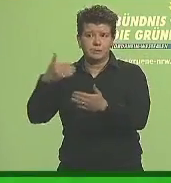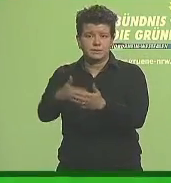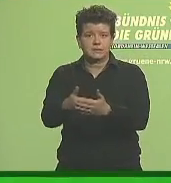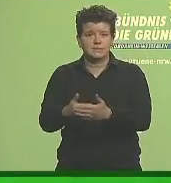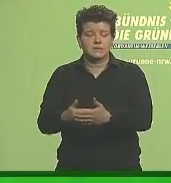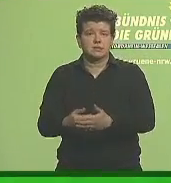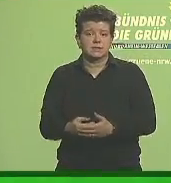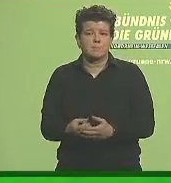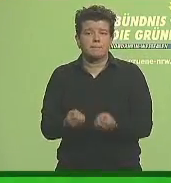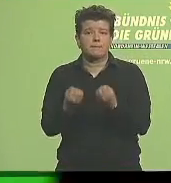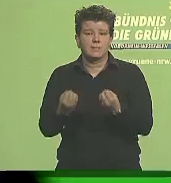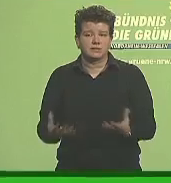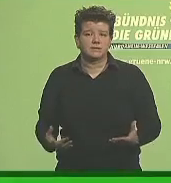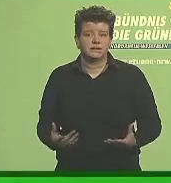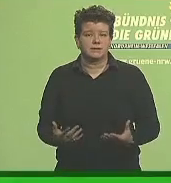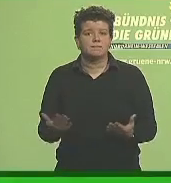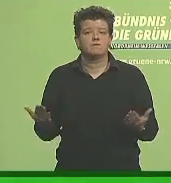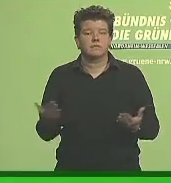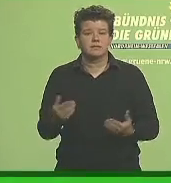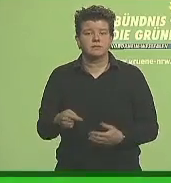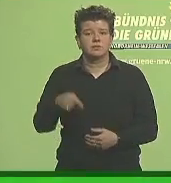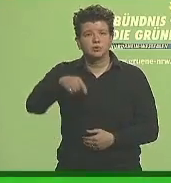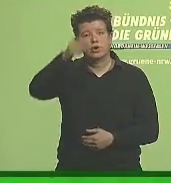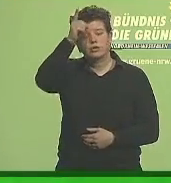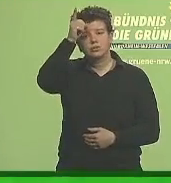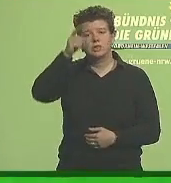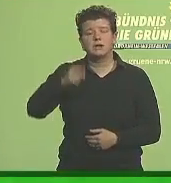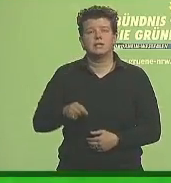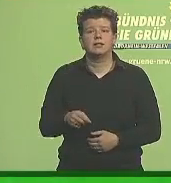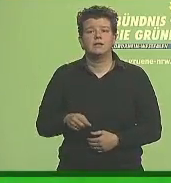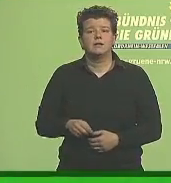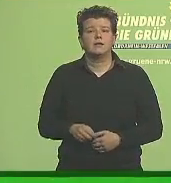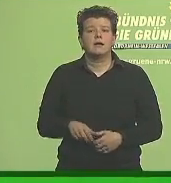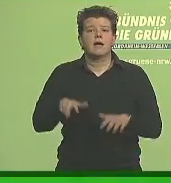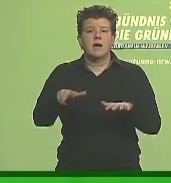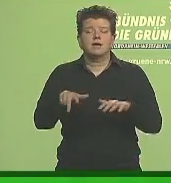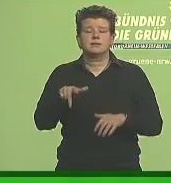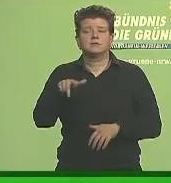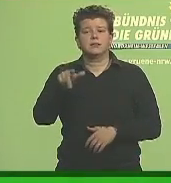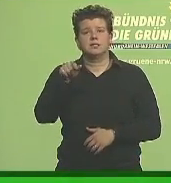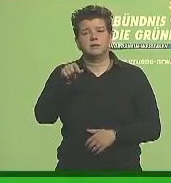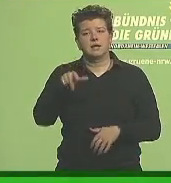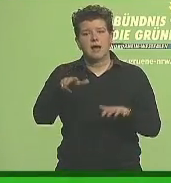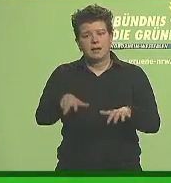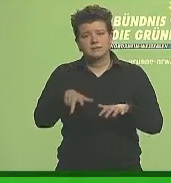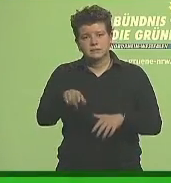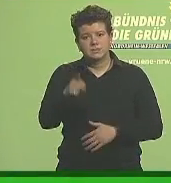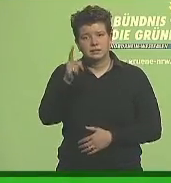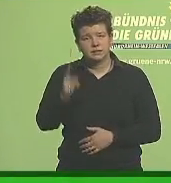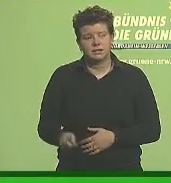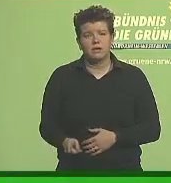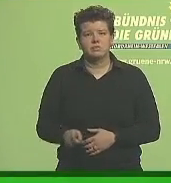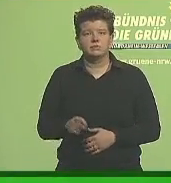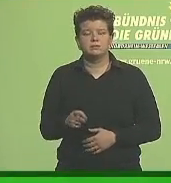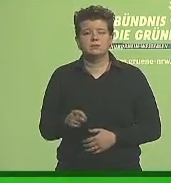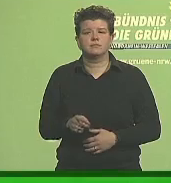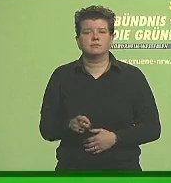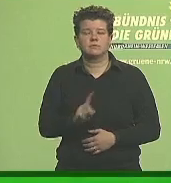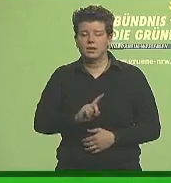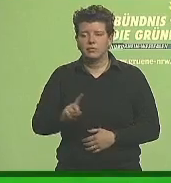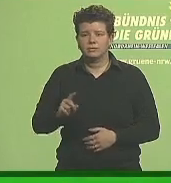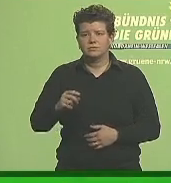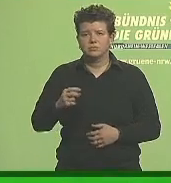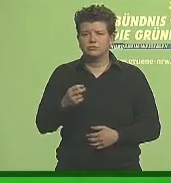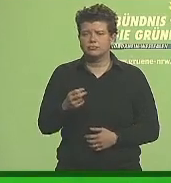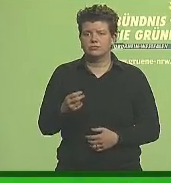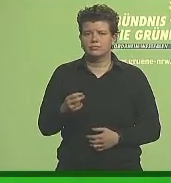Deutschland 38.000 Kilometer Höchstspannungsleitungen gebaut worden. Die sind gebaut worden, damit wir die